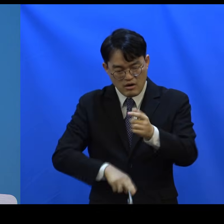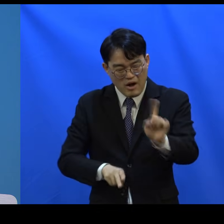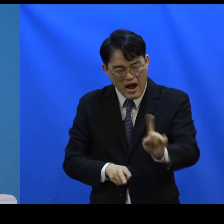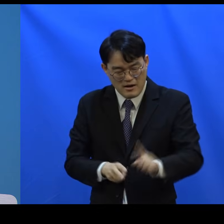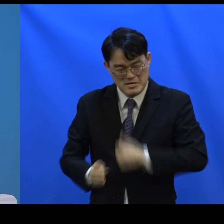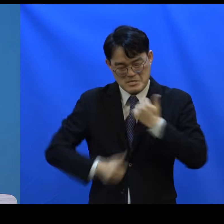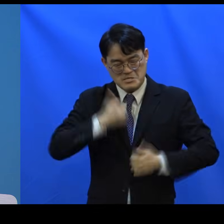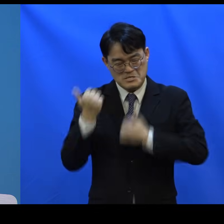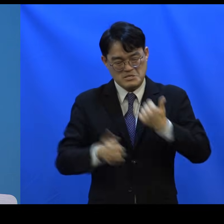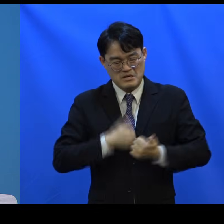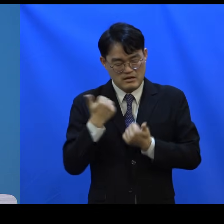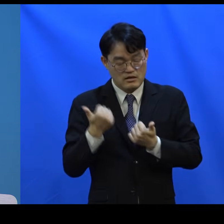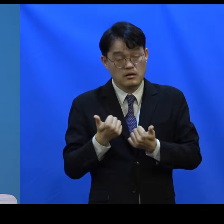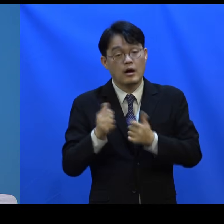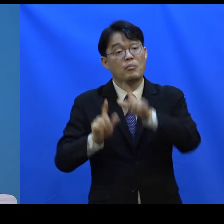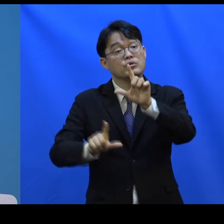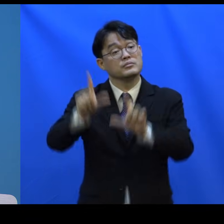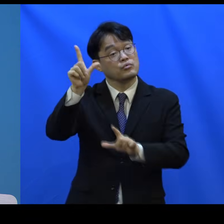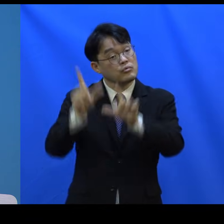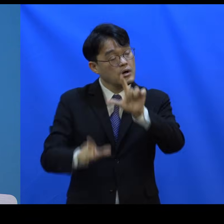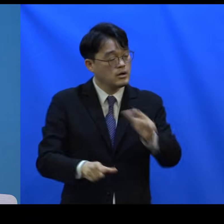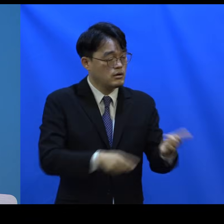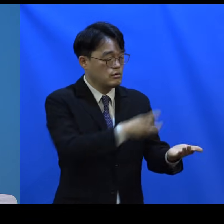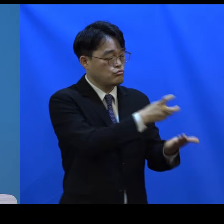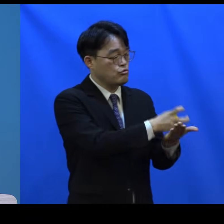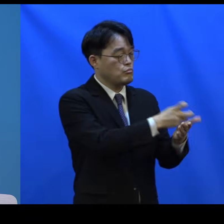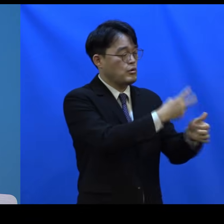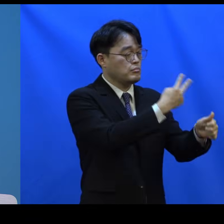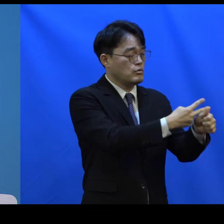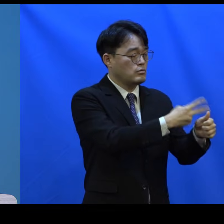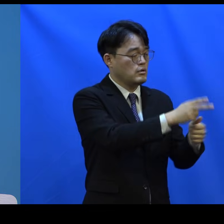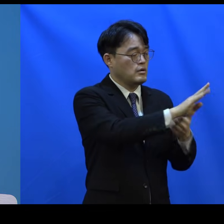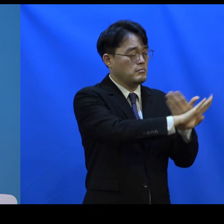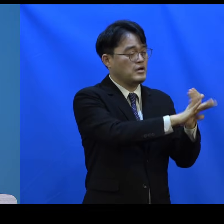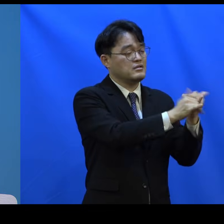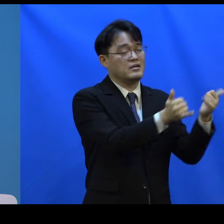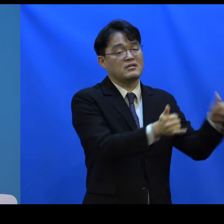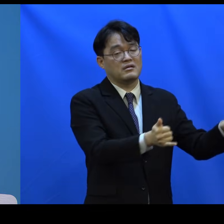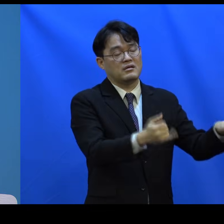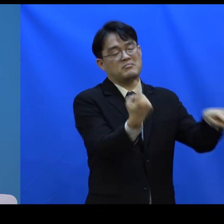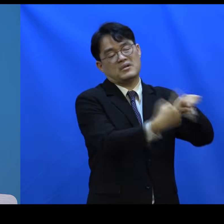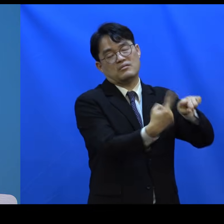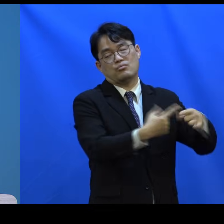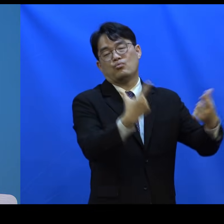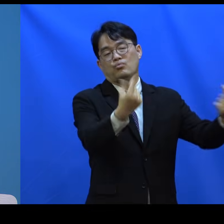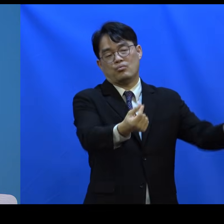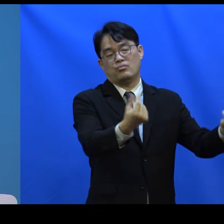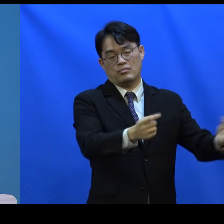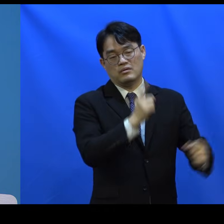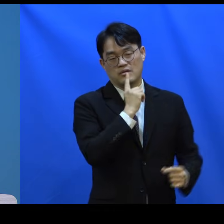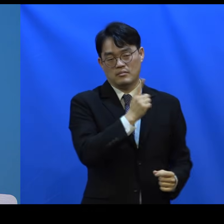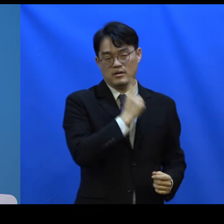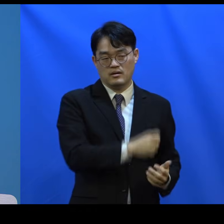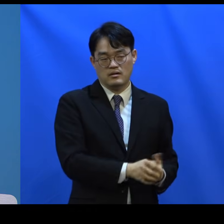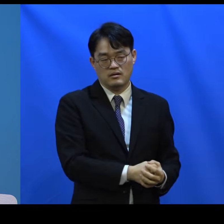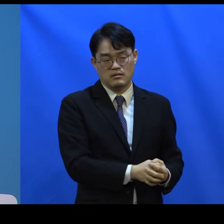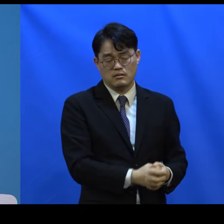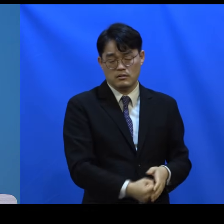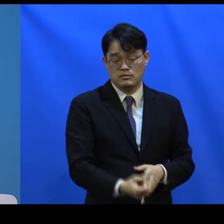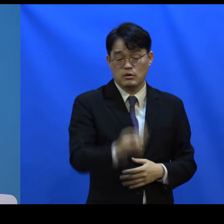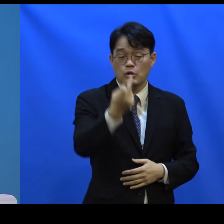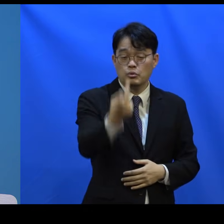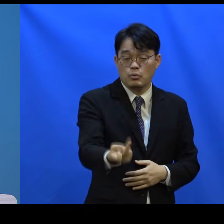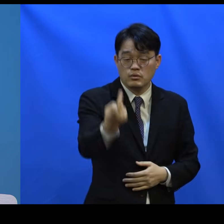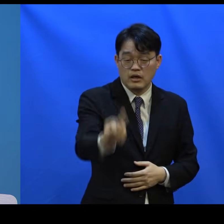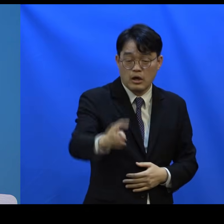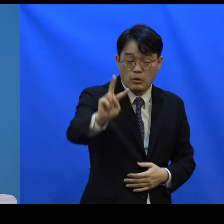동생이 아버지의 어떤 이 규칙의 카테고리 안에 안 들어오니까 그를 정죄하고 판단하고